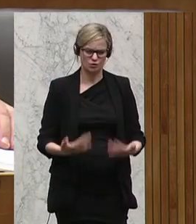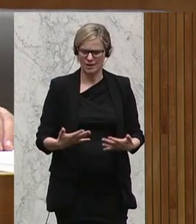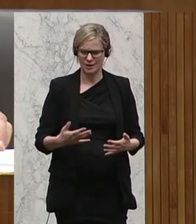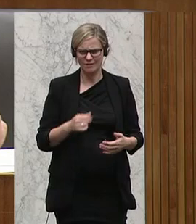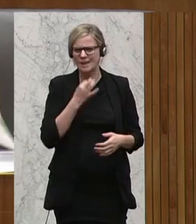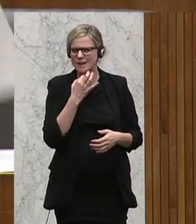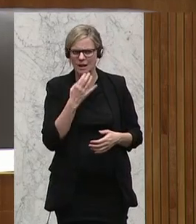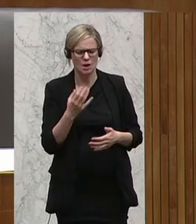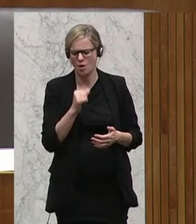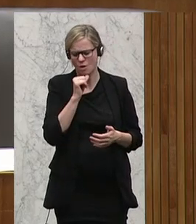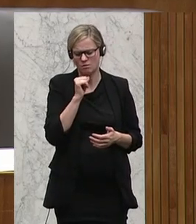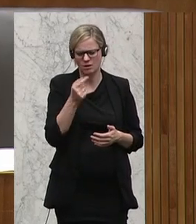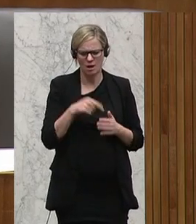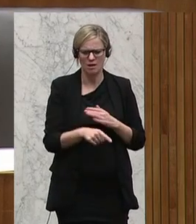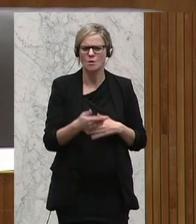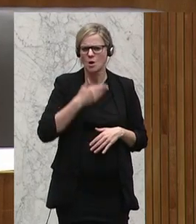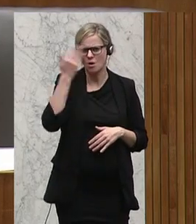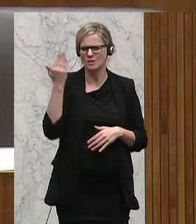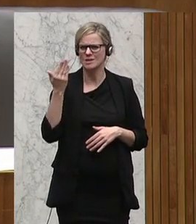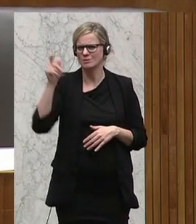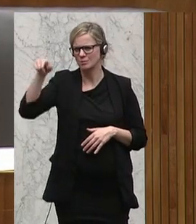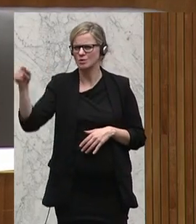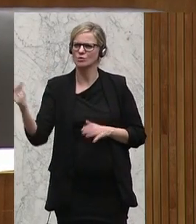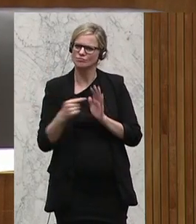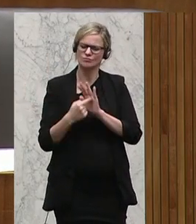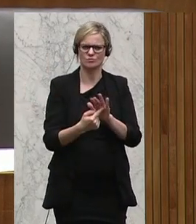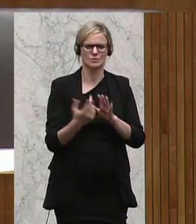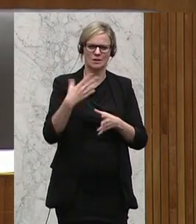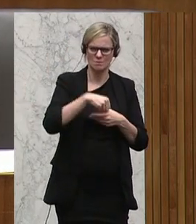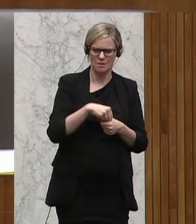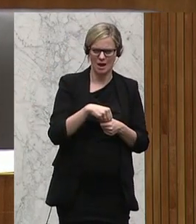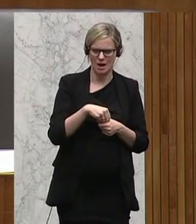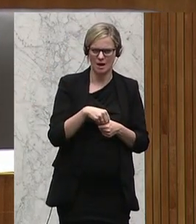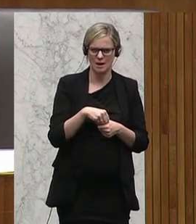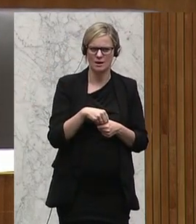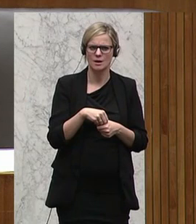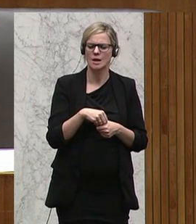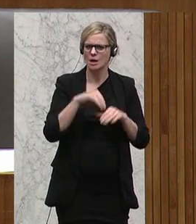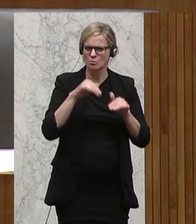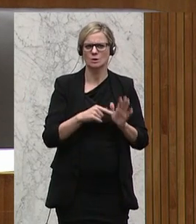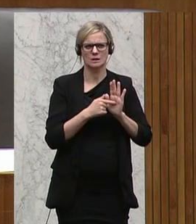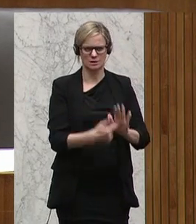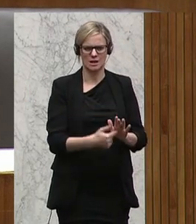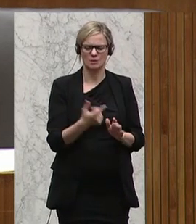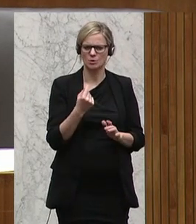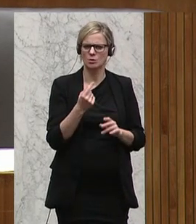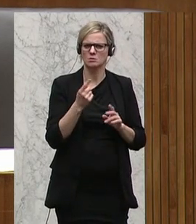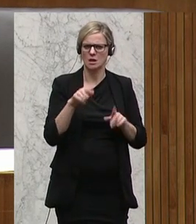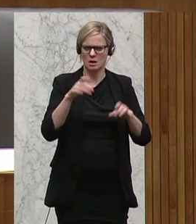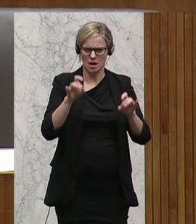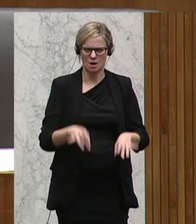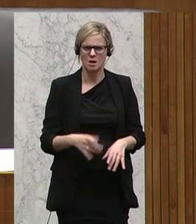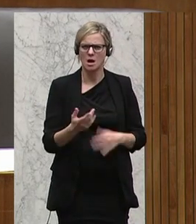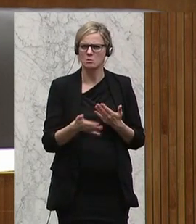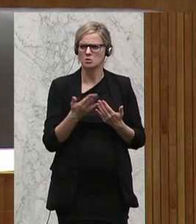treten, weil Sie sagen, wenn ein ausländischer Repräsentant teilnimmt und es muss angezeigt werden, dann kann das untersagt werden. Was ist aber,